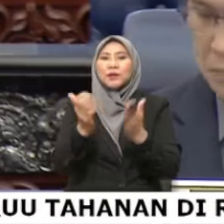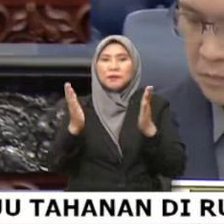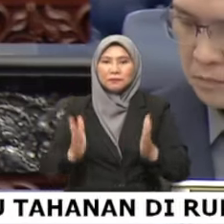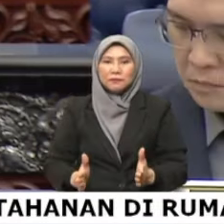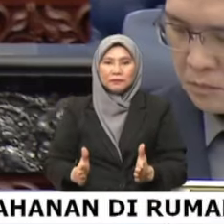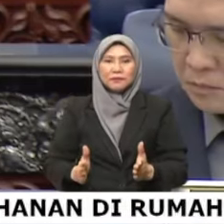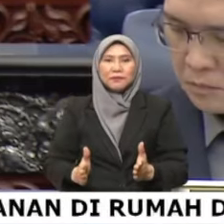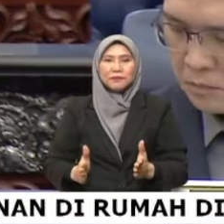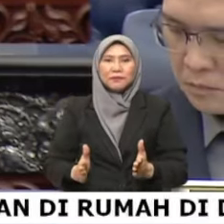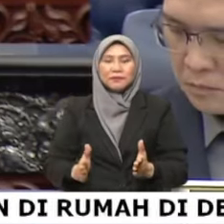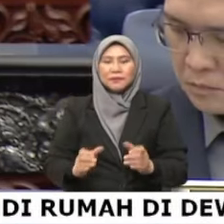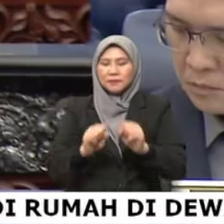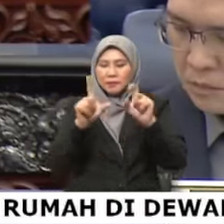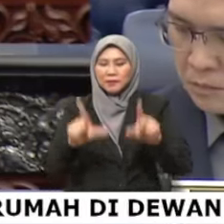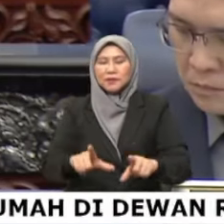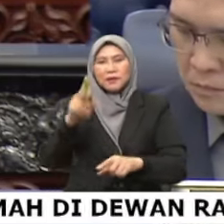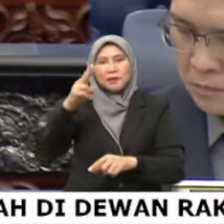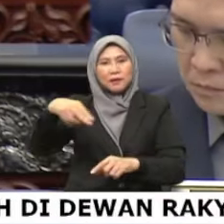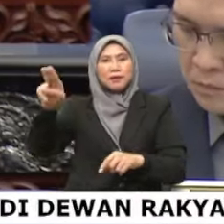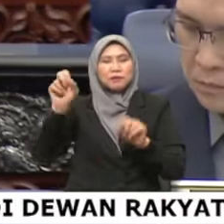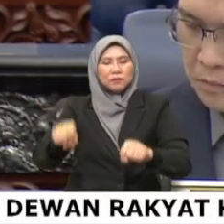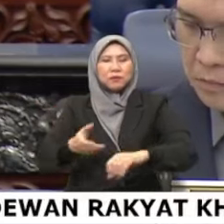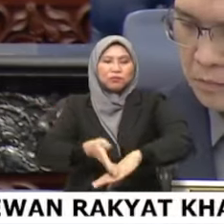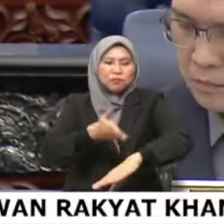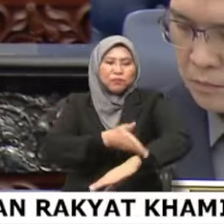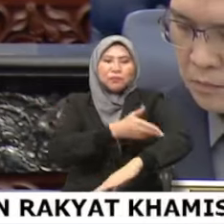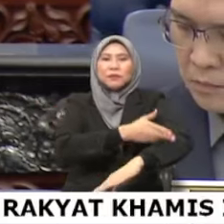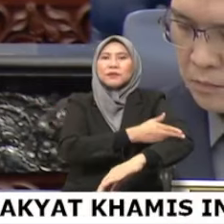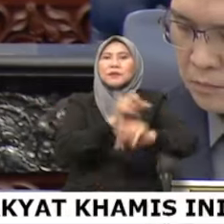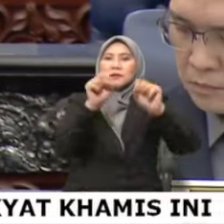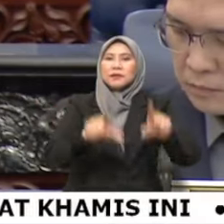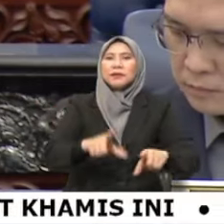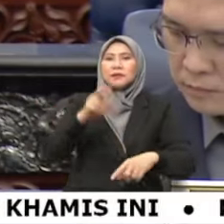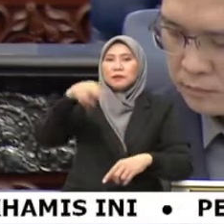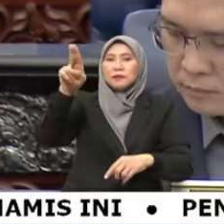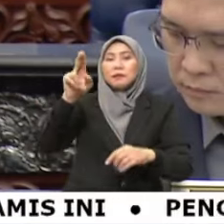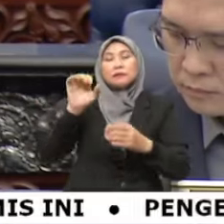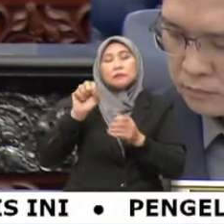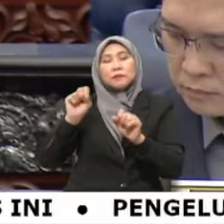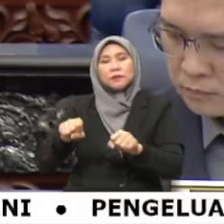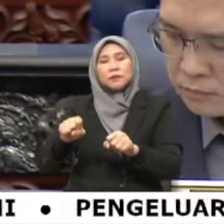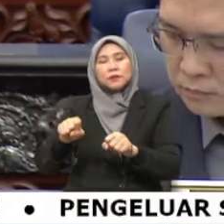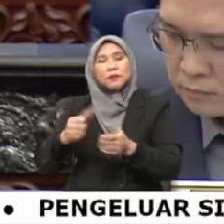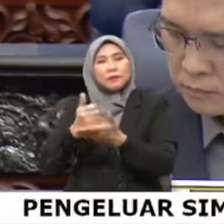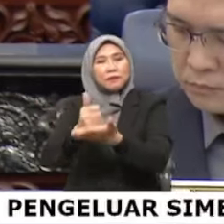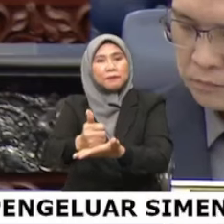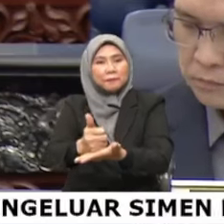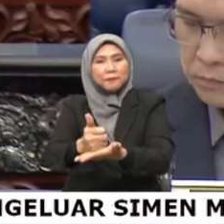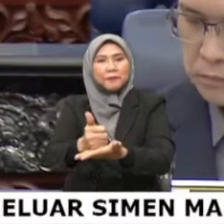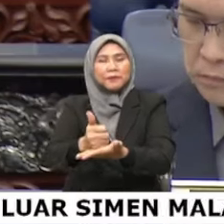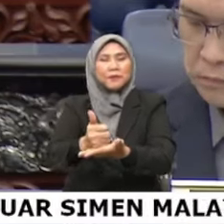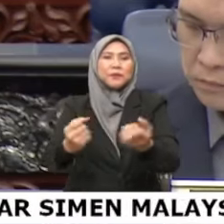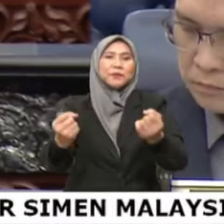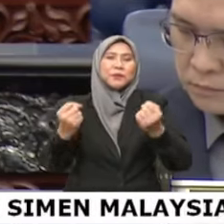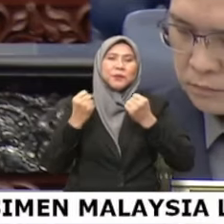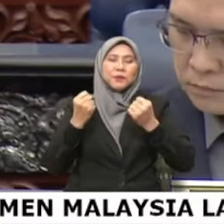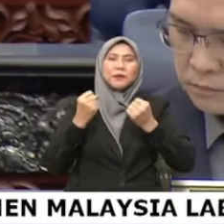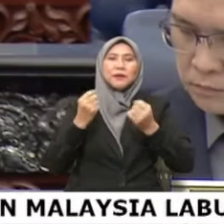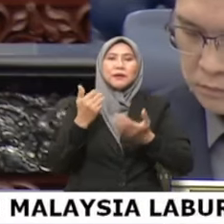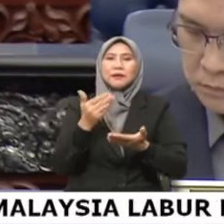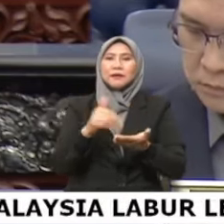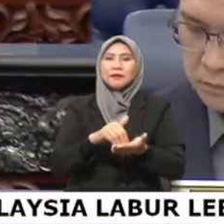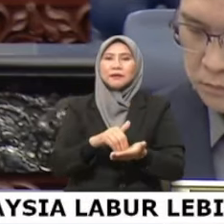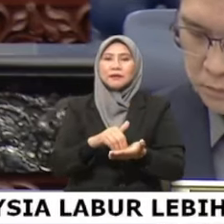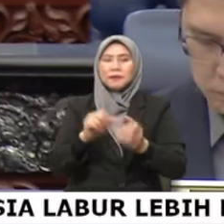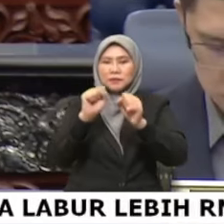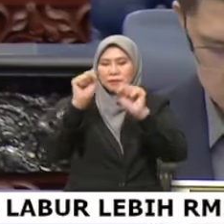menambah baik sistem MyE Halal. Saya rasa usaha ini, inisiatif ini akan dapat membantu untuk memperkukuhkan lagi